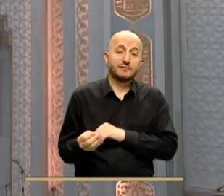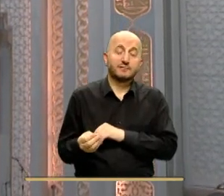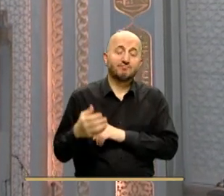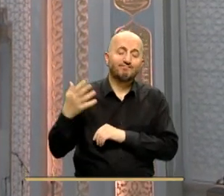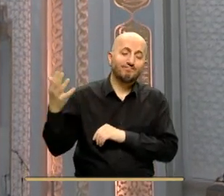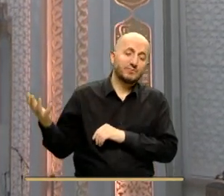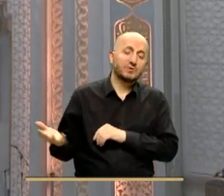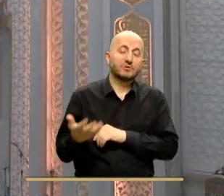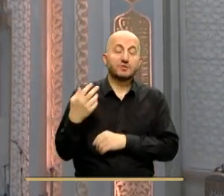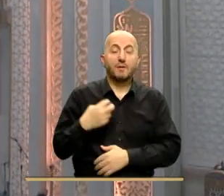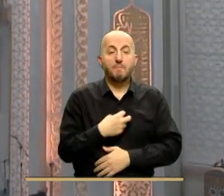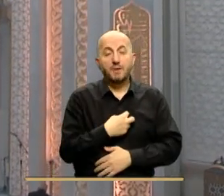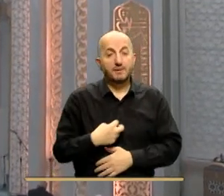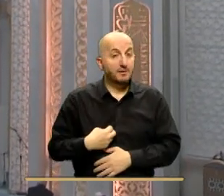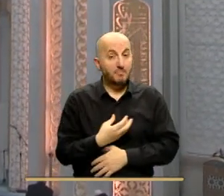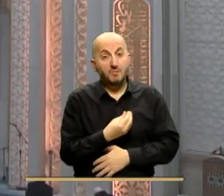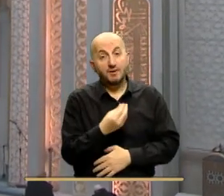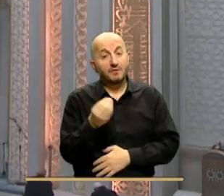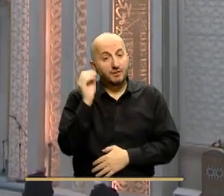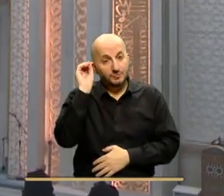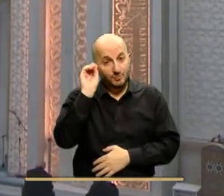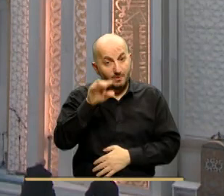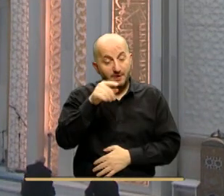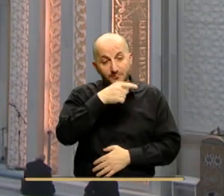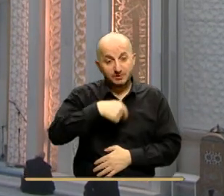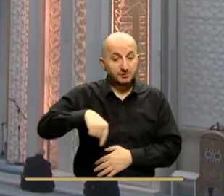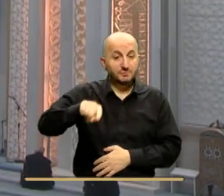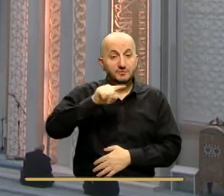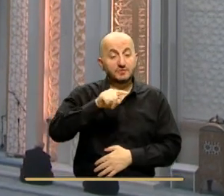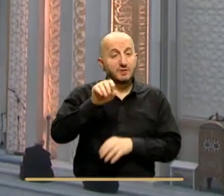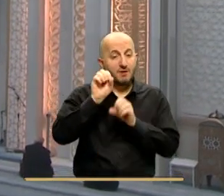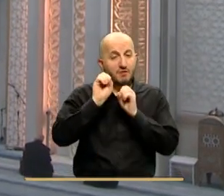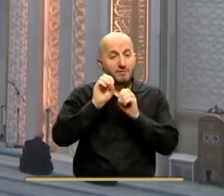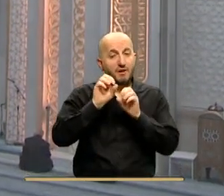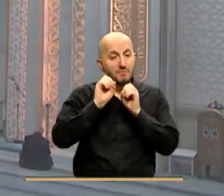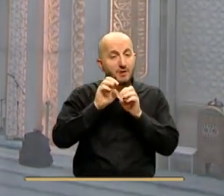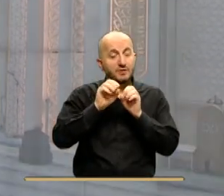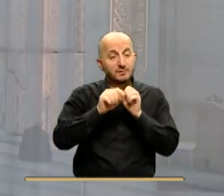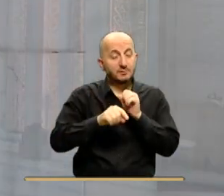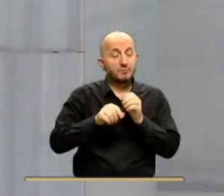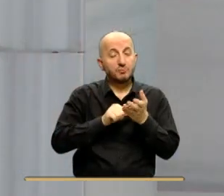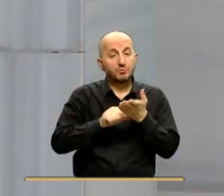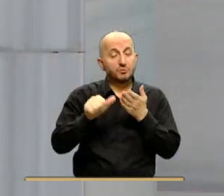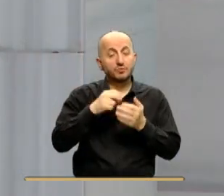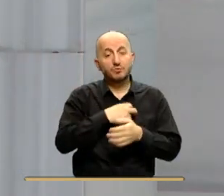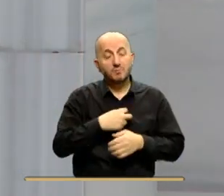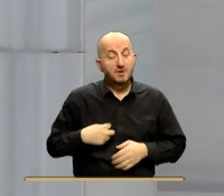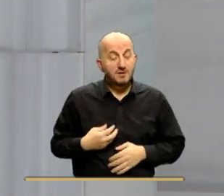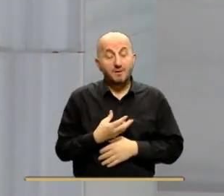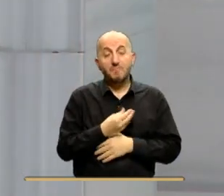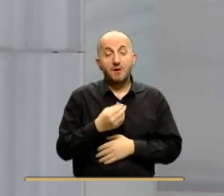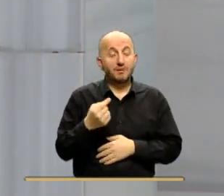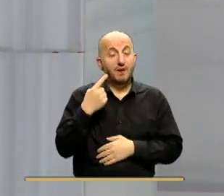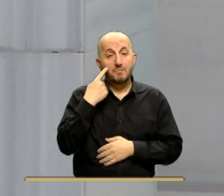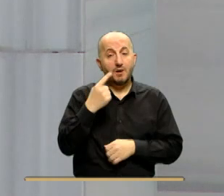nice peygamberler göndermiş, bize rehber kılmıştır onları. Bütün peygamberler